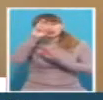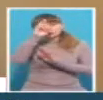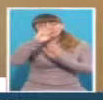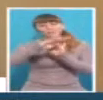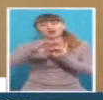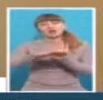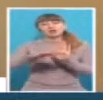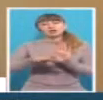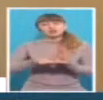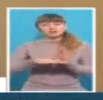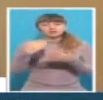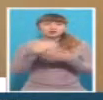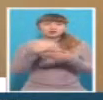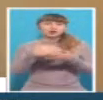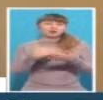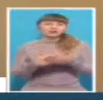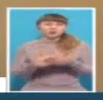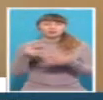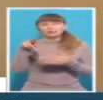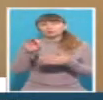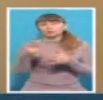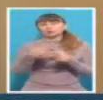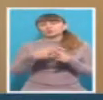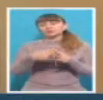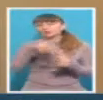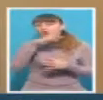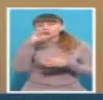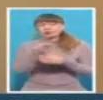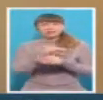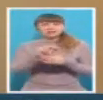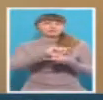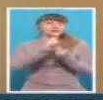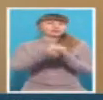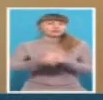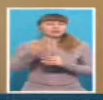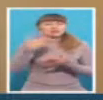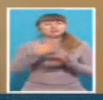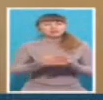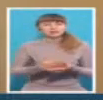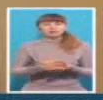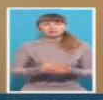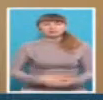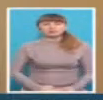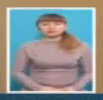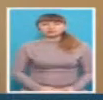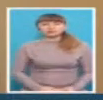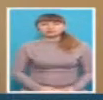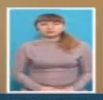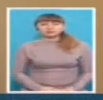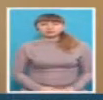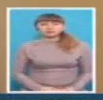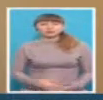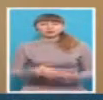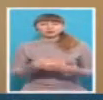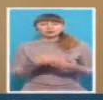да көптеген өзгерістер енгізді. Соның ішінде мына тиімсіз субсидиялардан біз кетіп,